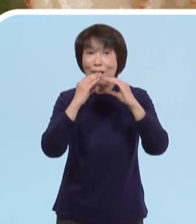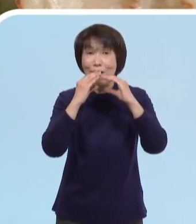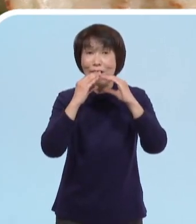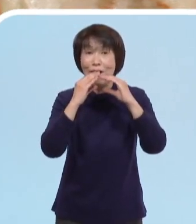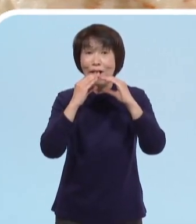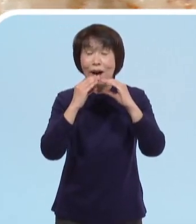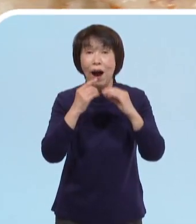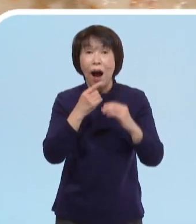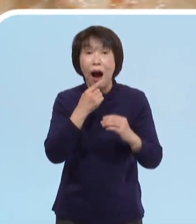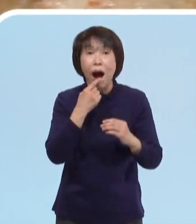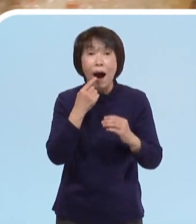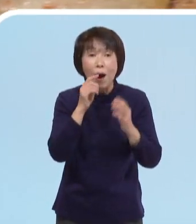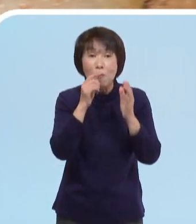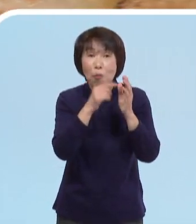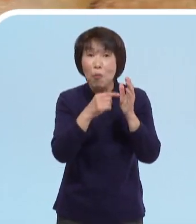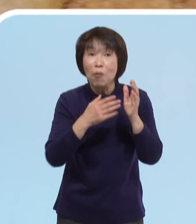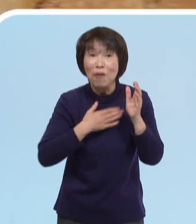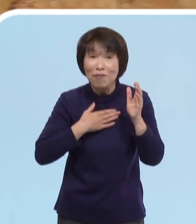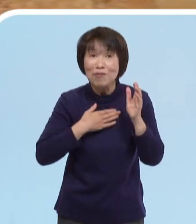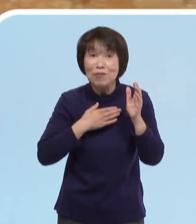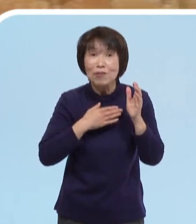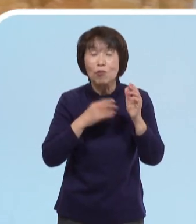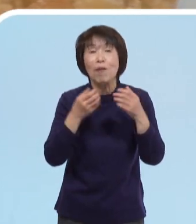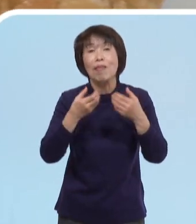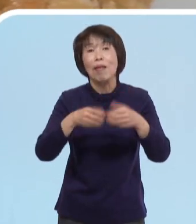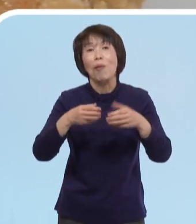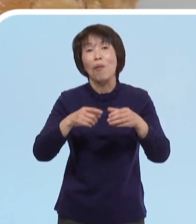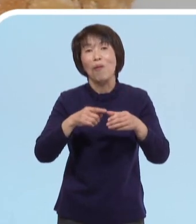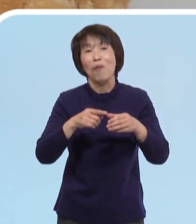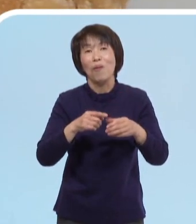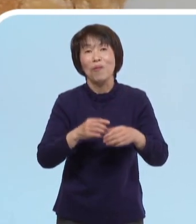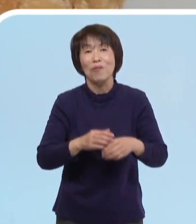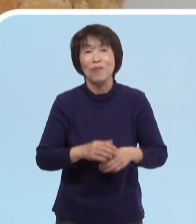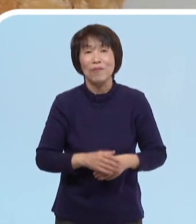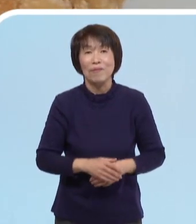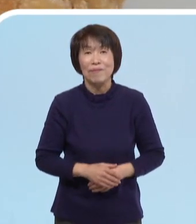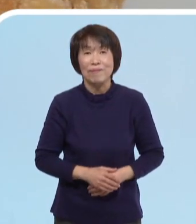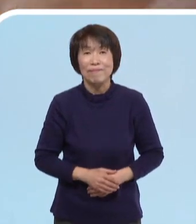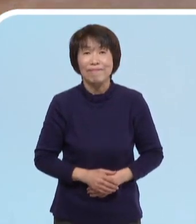挟んでいるんです。ほら、赤いつぶつぶ、これが卵。